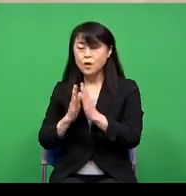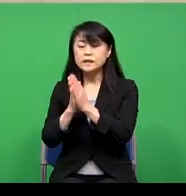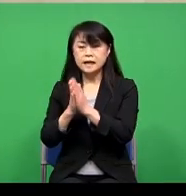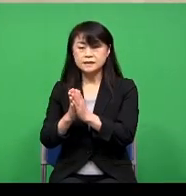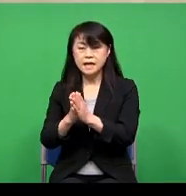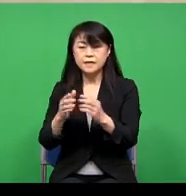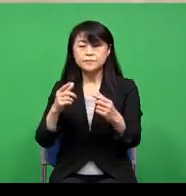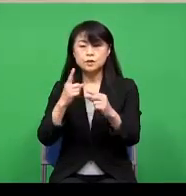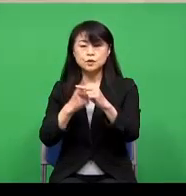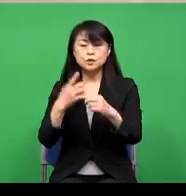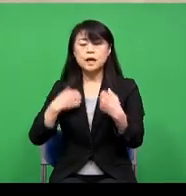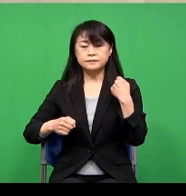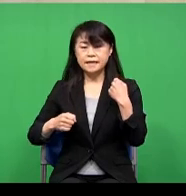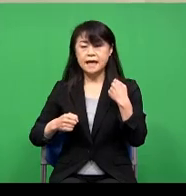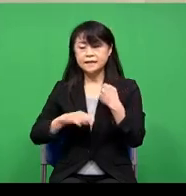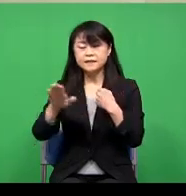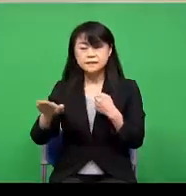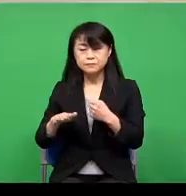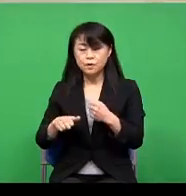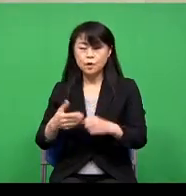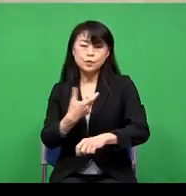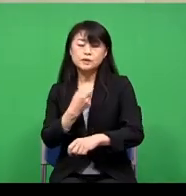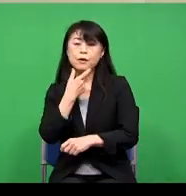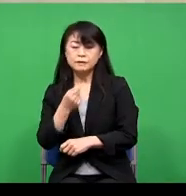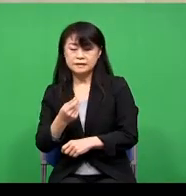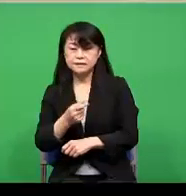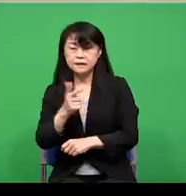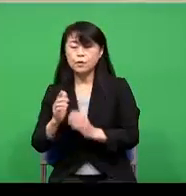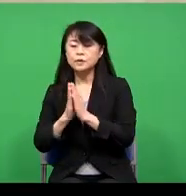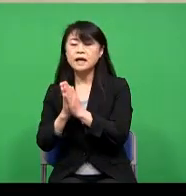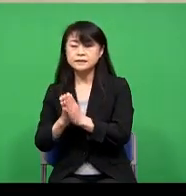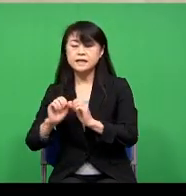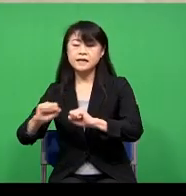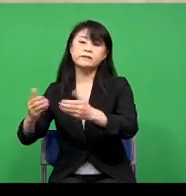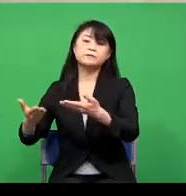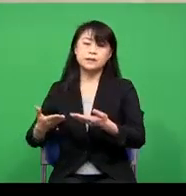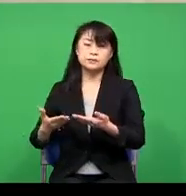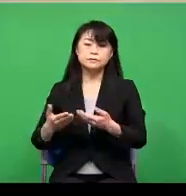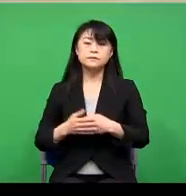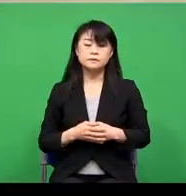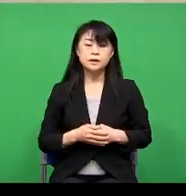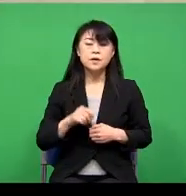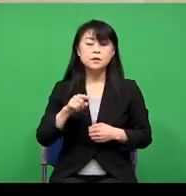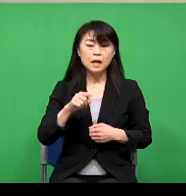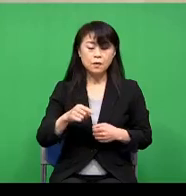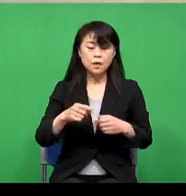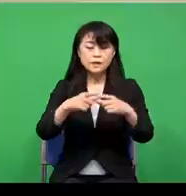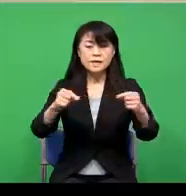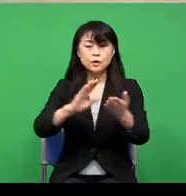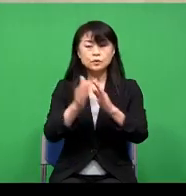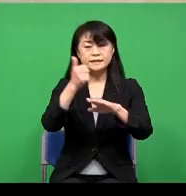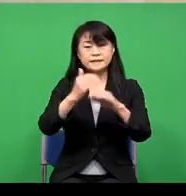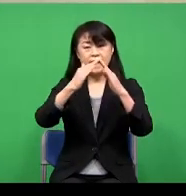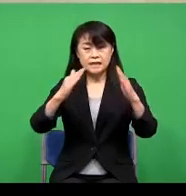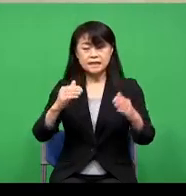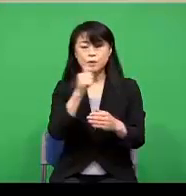しいというのは、いくら富山県が頑張って自分のところだけ感染者一旦減らしても結局よその大都市なんかで増えてくれば